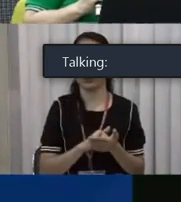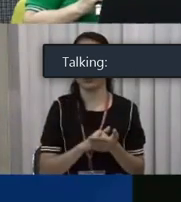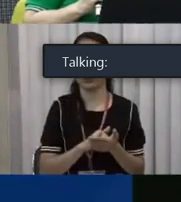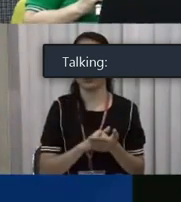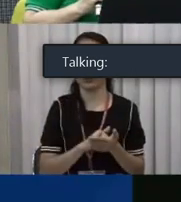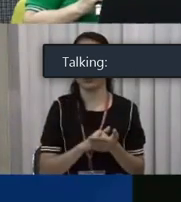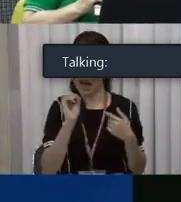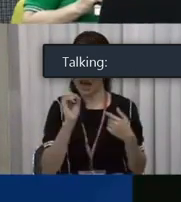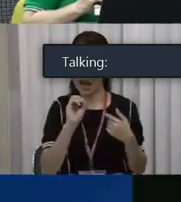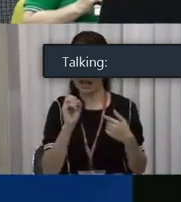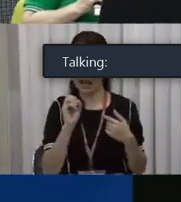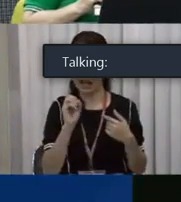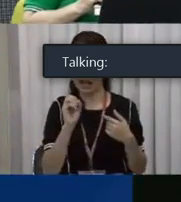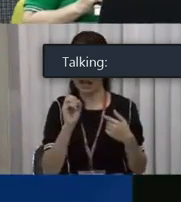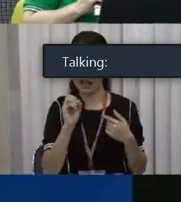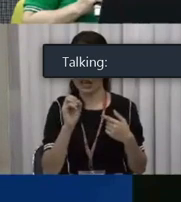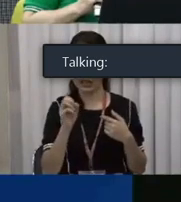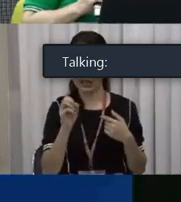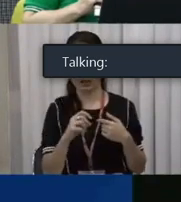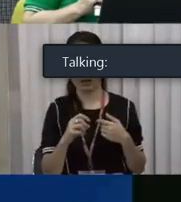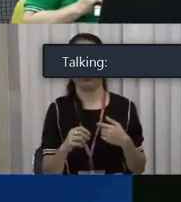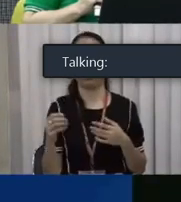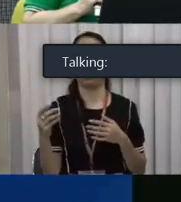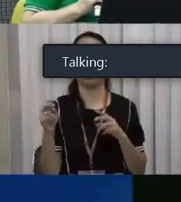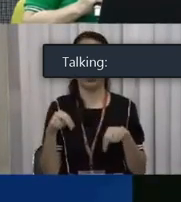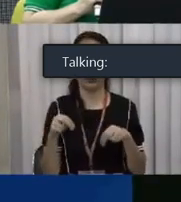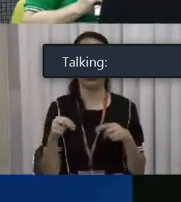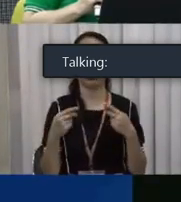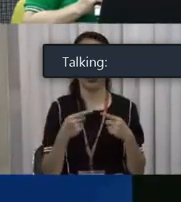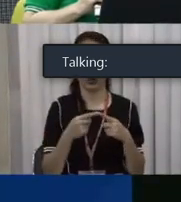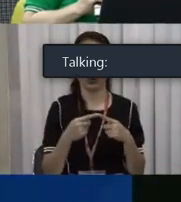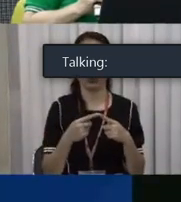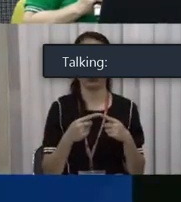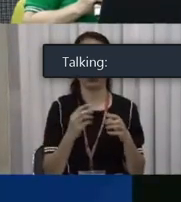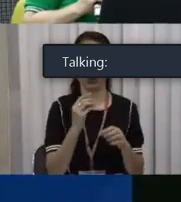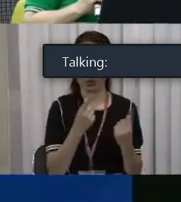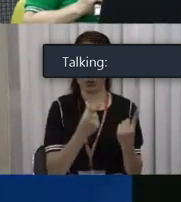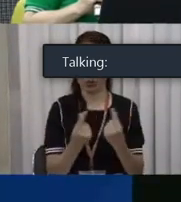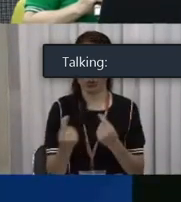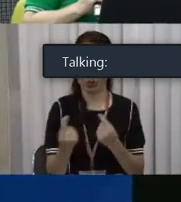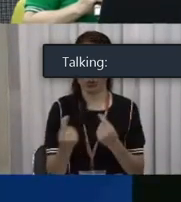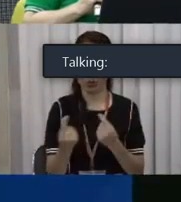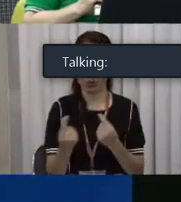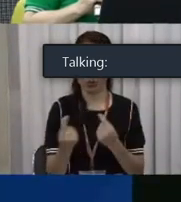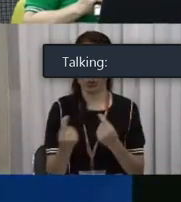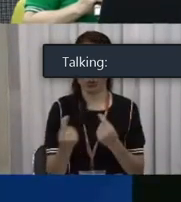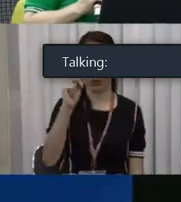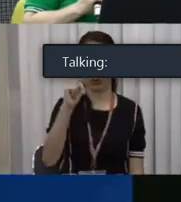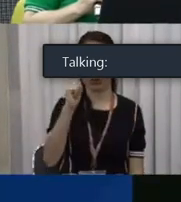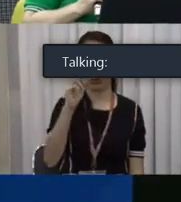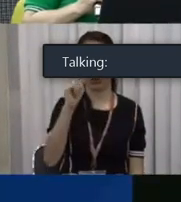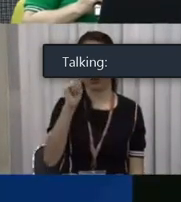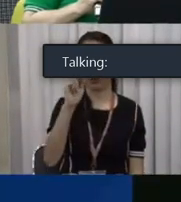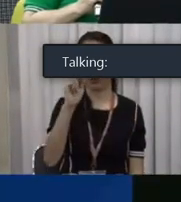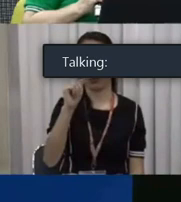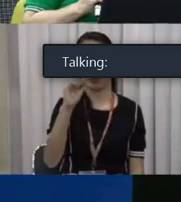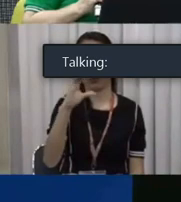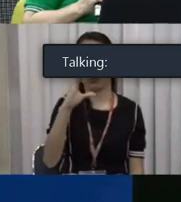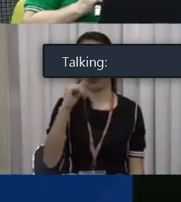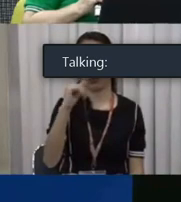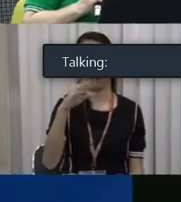out. Reduction of workforce and layoff. Suspension of business. So ilahasan ning mga